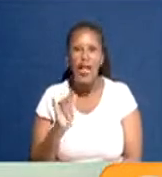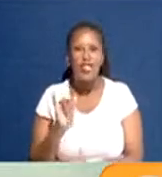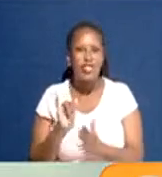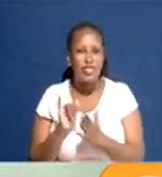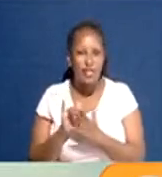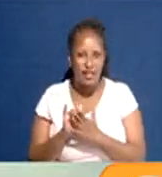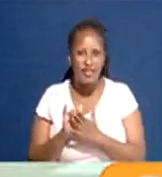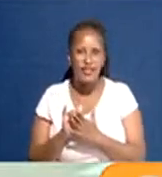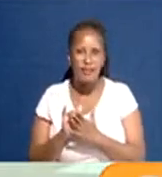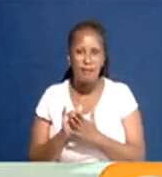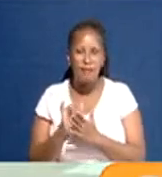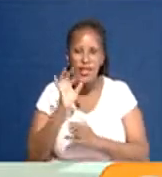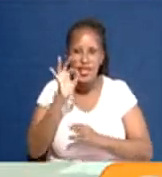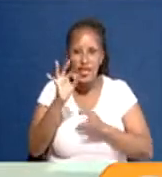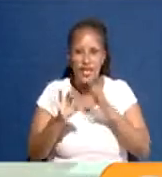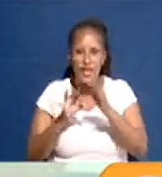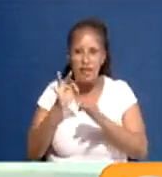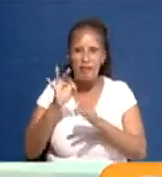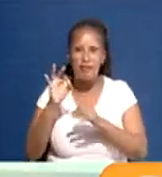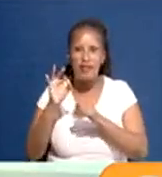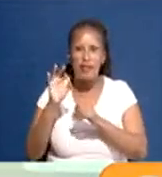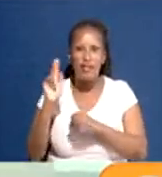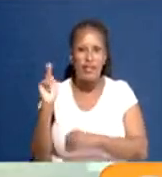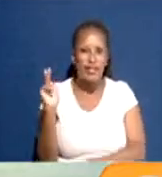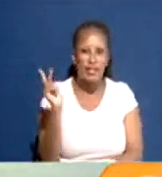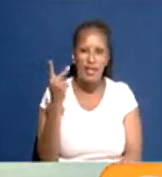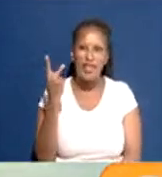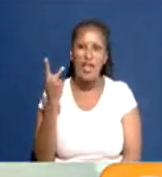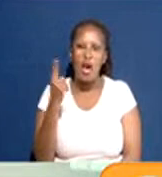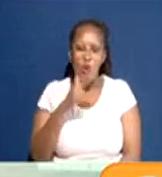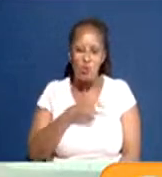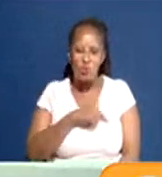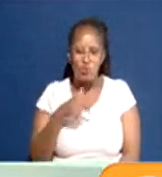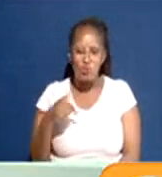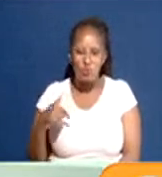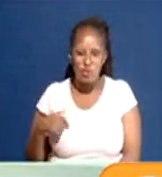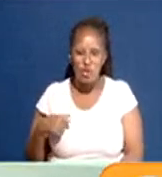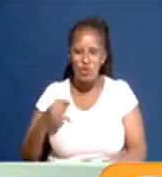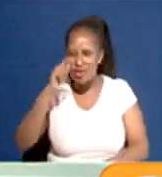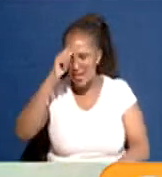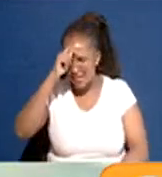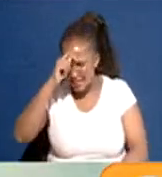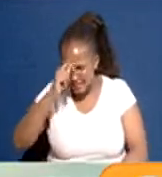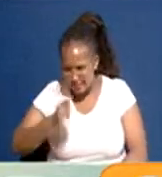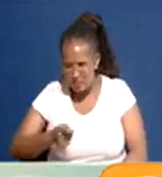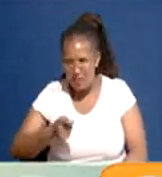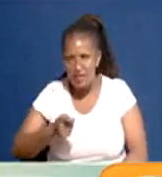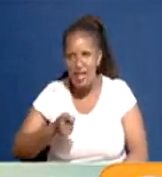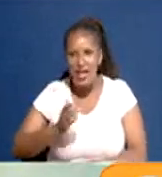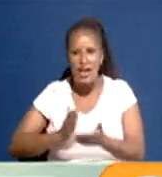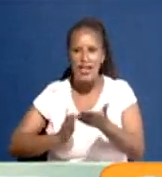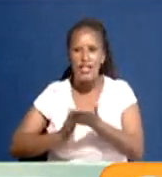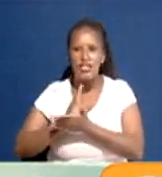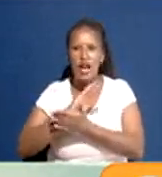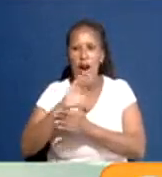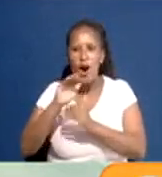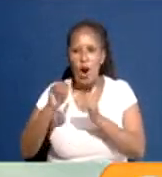kwamba kama taifa la Kenya, sisi tunaheshimu haki ya kila